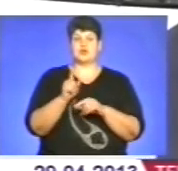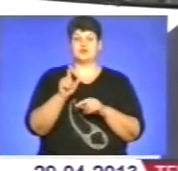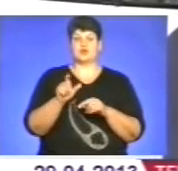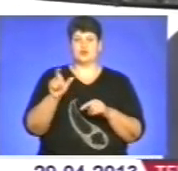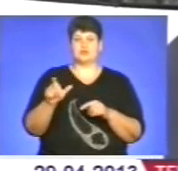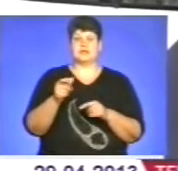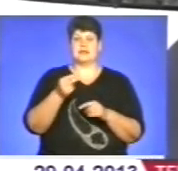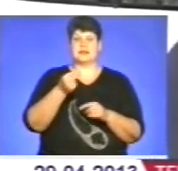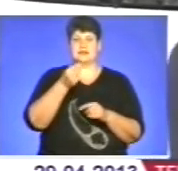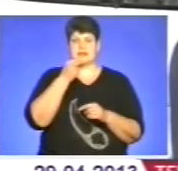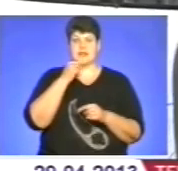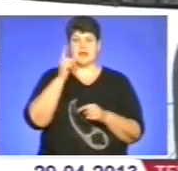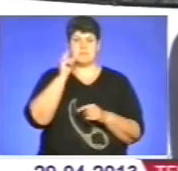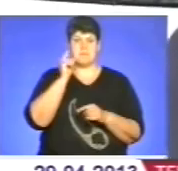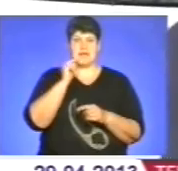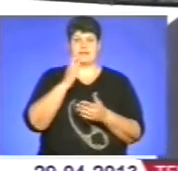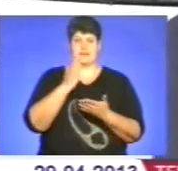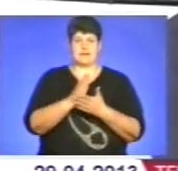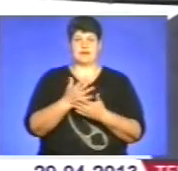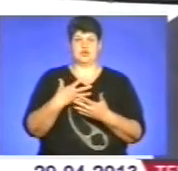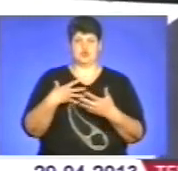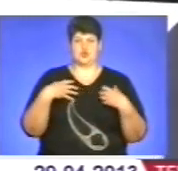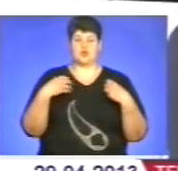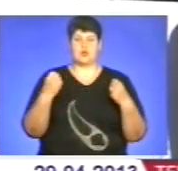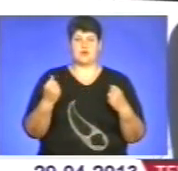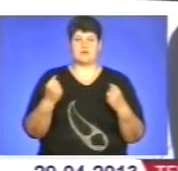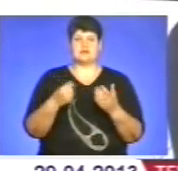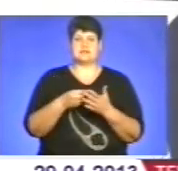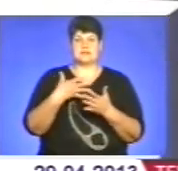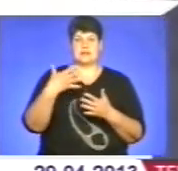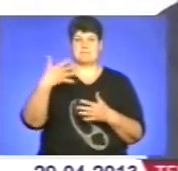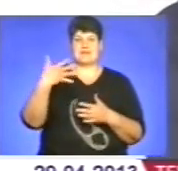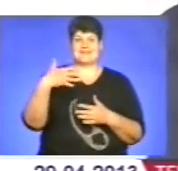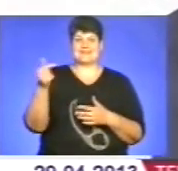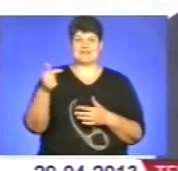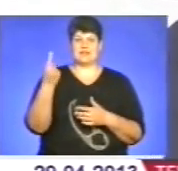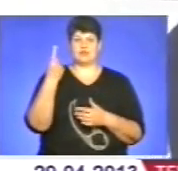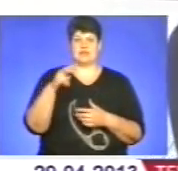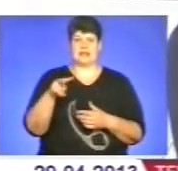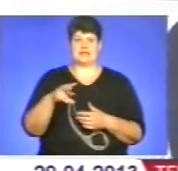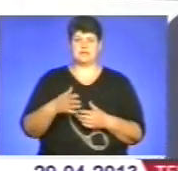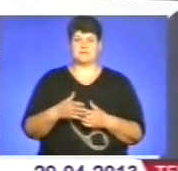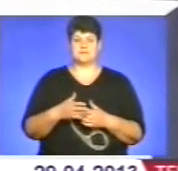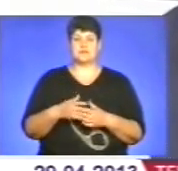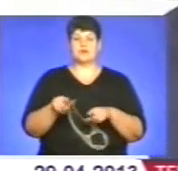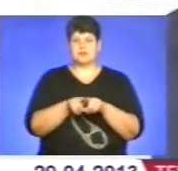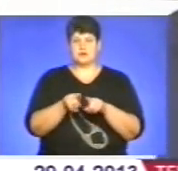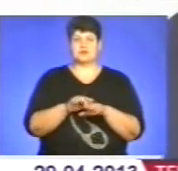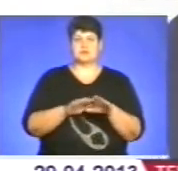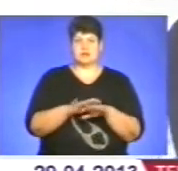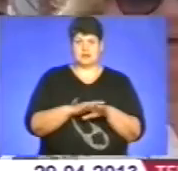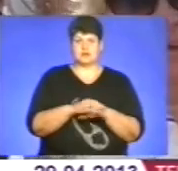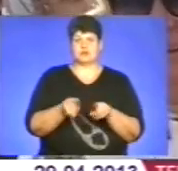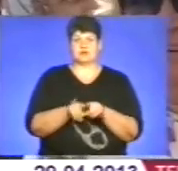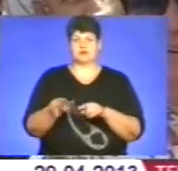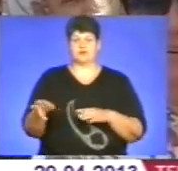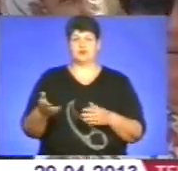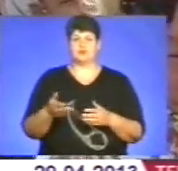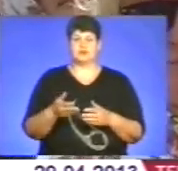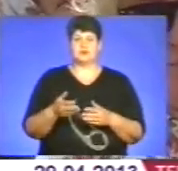мед і здорові. Ціни однакові ставити? 50 гривень за літр. Так. Так само, як і на ринку, так і на ринку, так і тут.